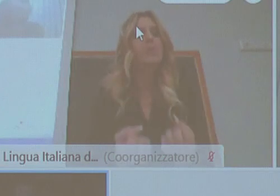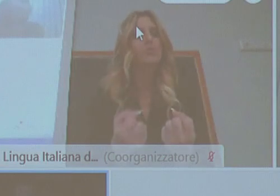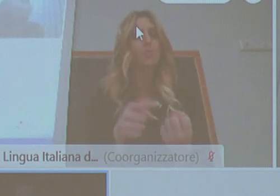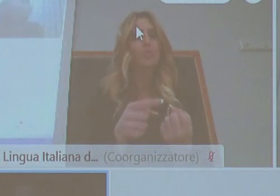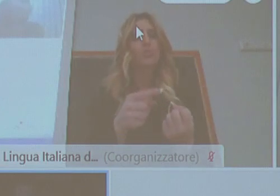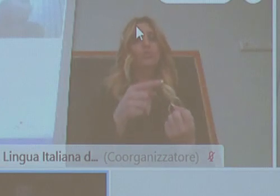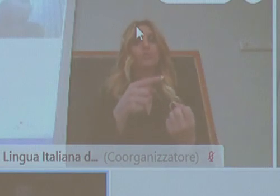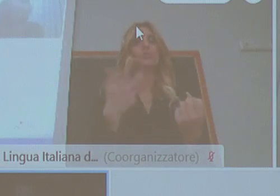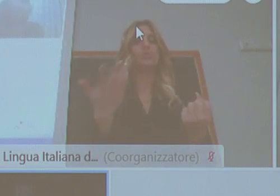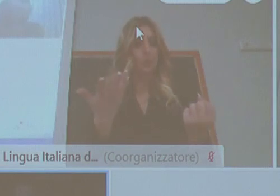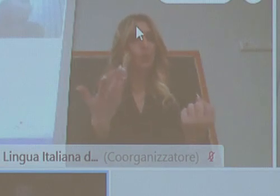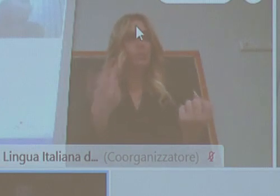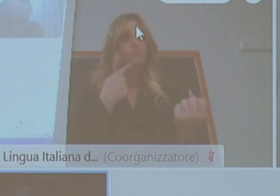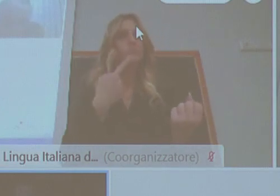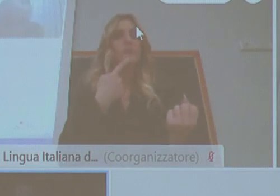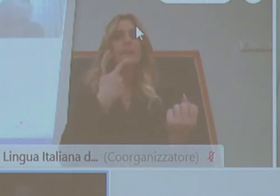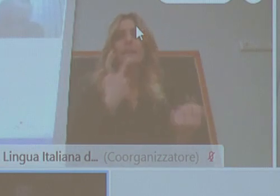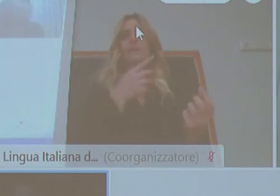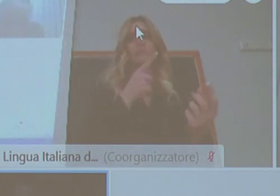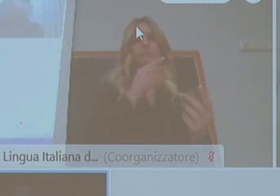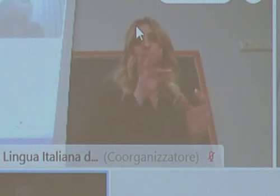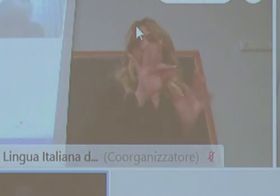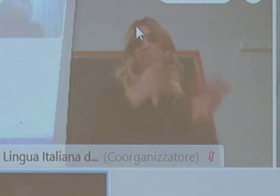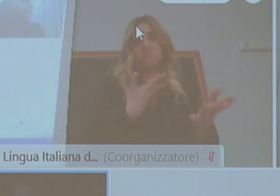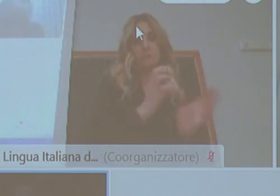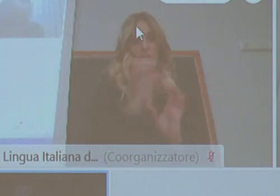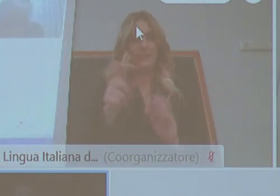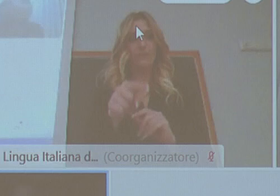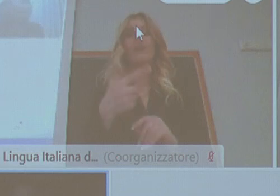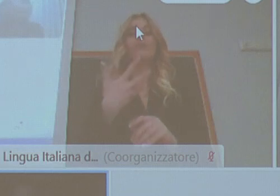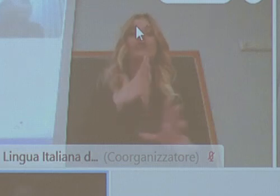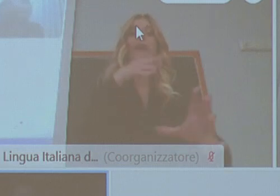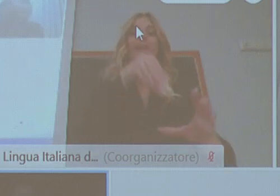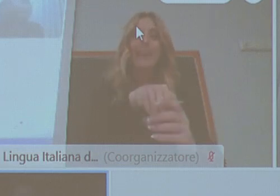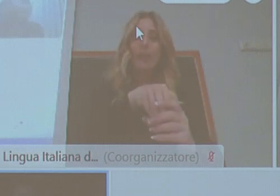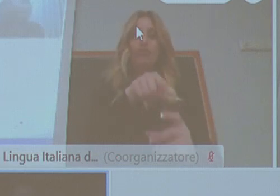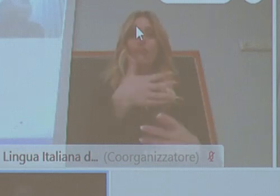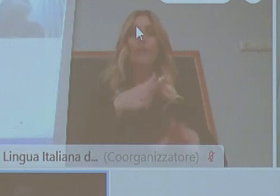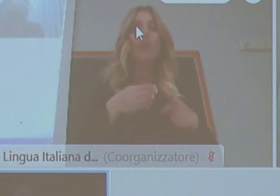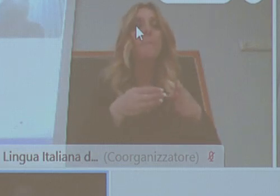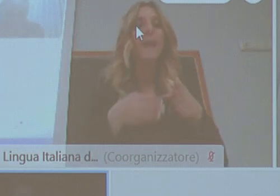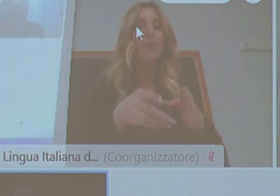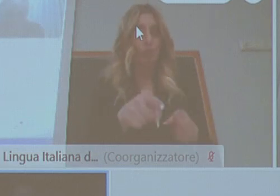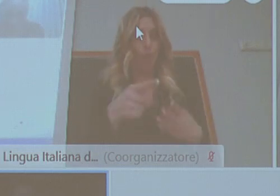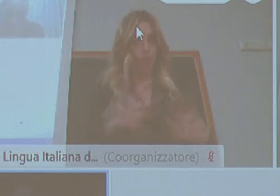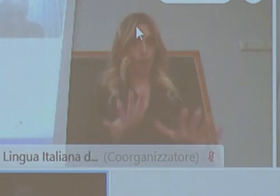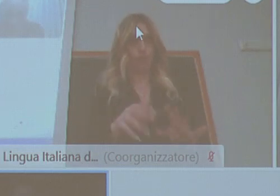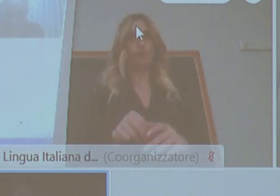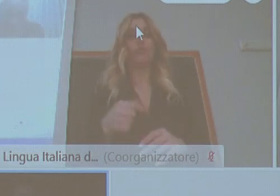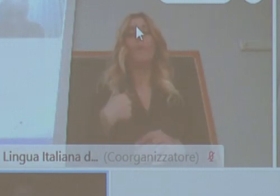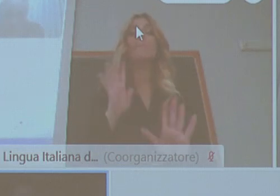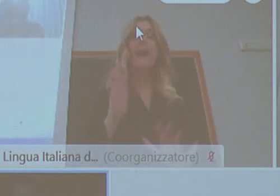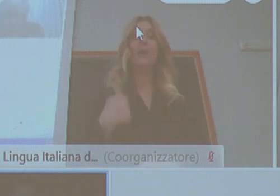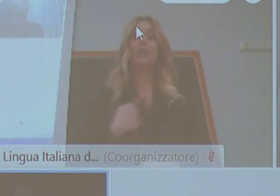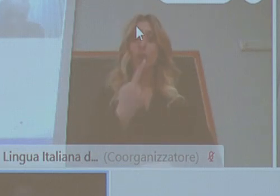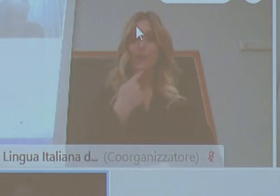alla Decathlon, chi in altri settori, hanno fatto al loro interno carriera. Però quello che dico, e